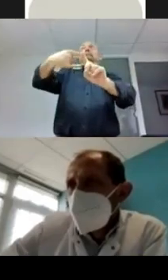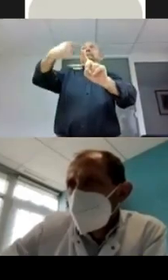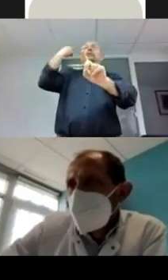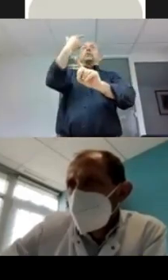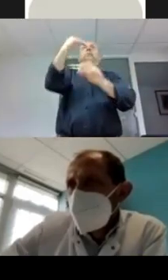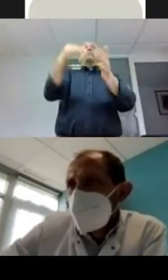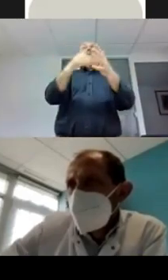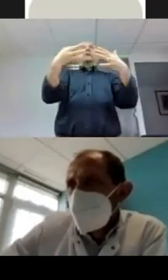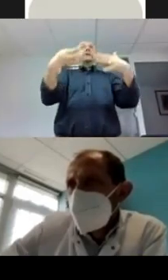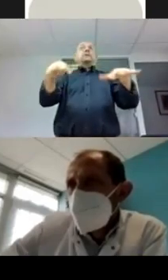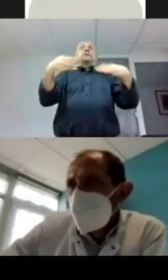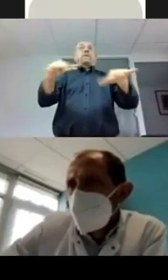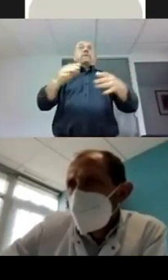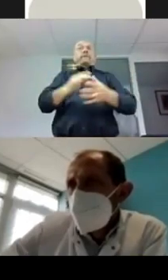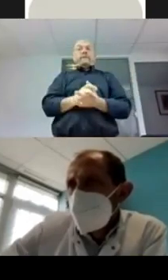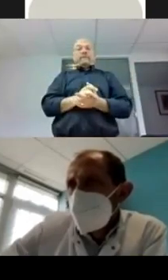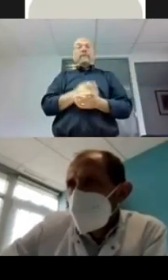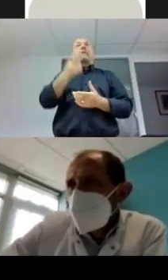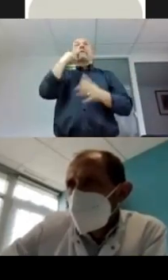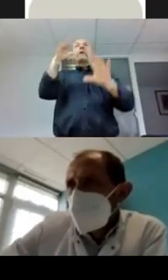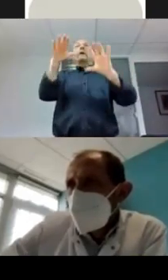Donc depuis 2019,